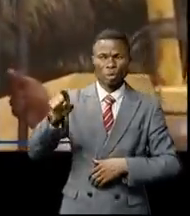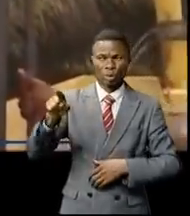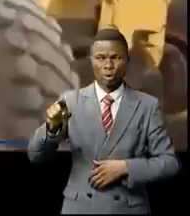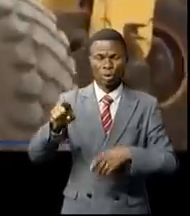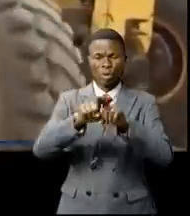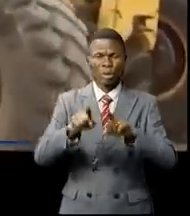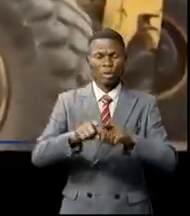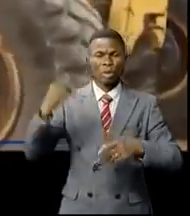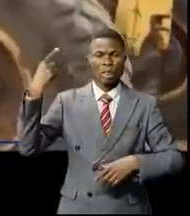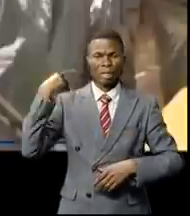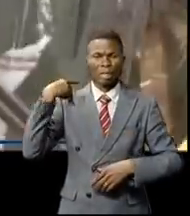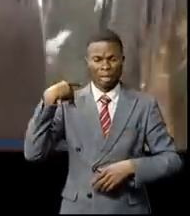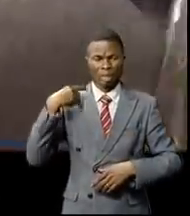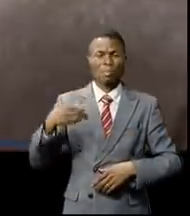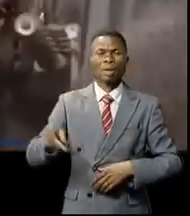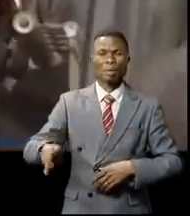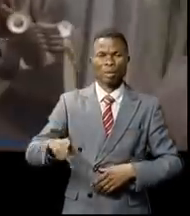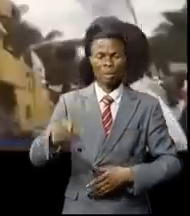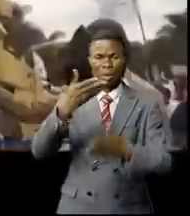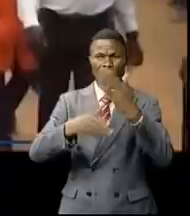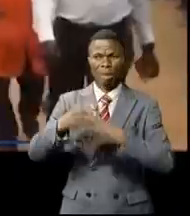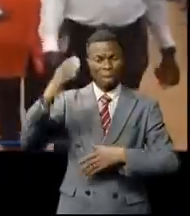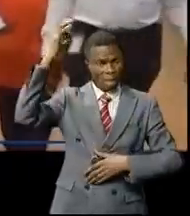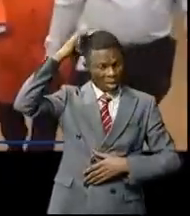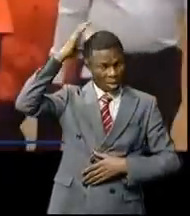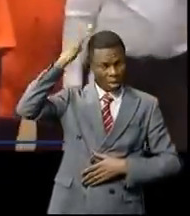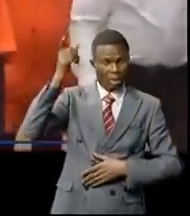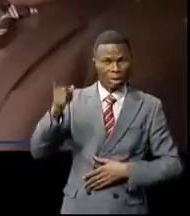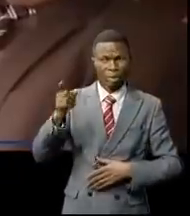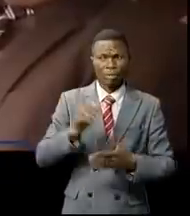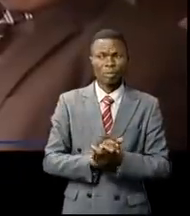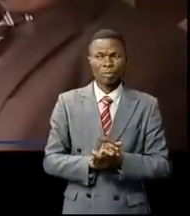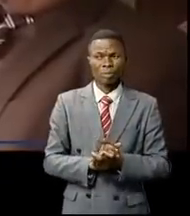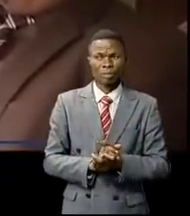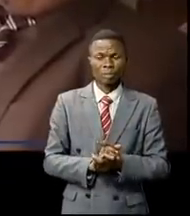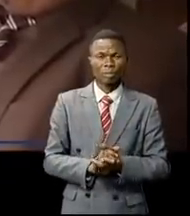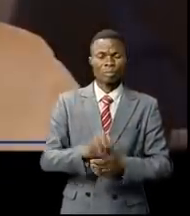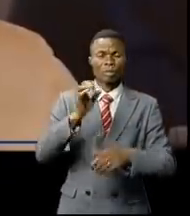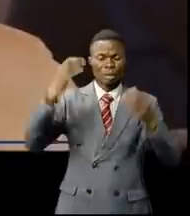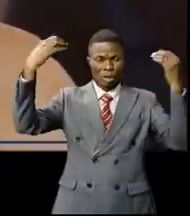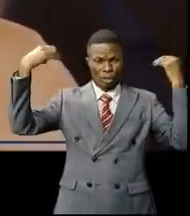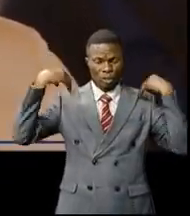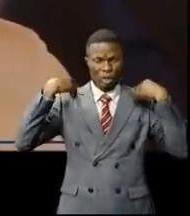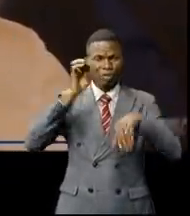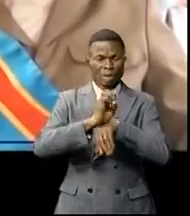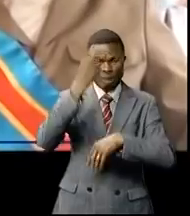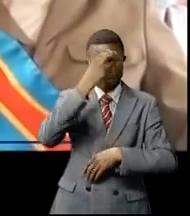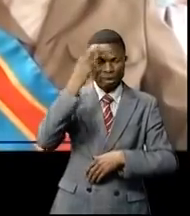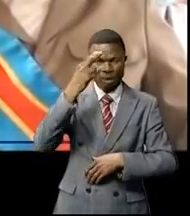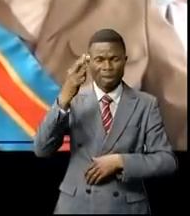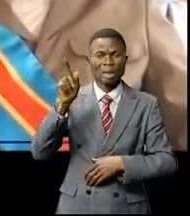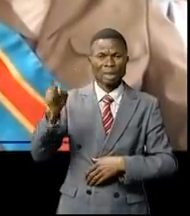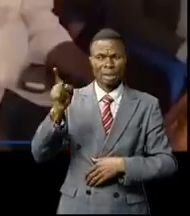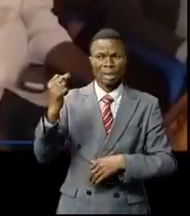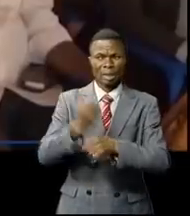du maniema représenté par monseigneur françois abelli munguia évêques catholiques de cesse de kindu les travaux de réhabilitation